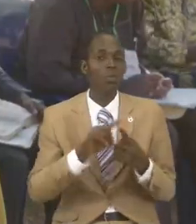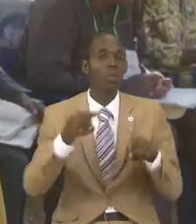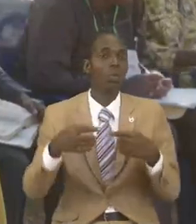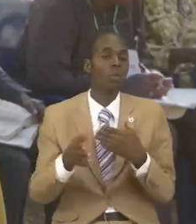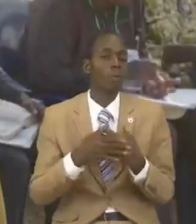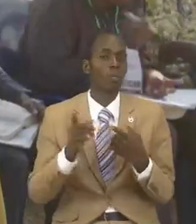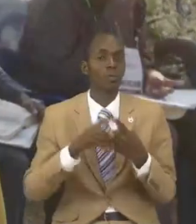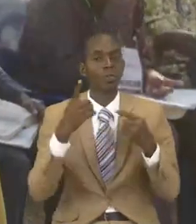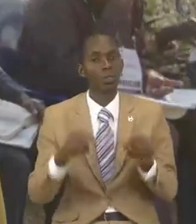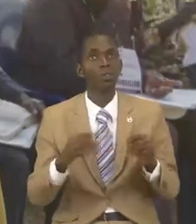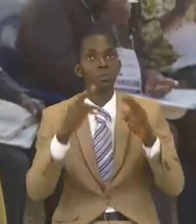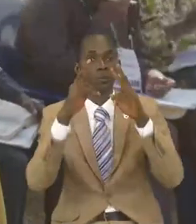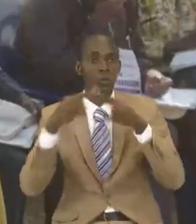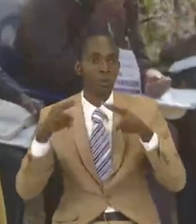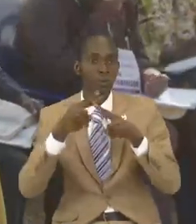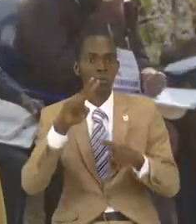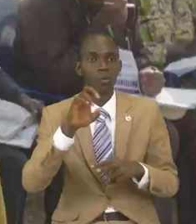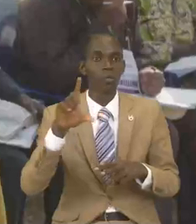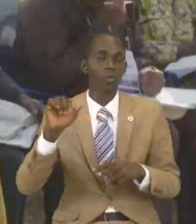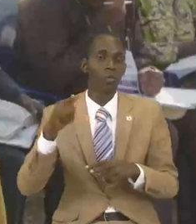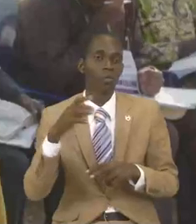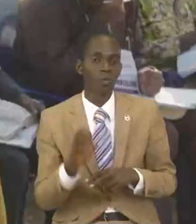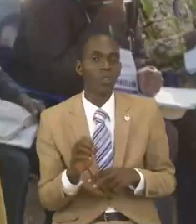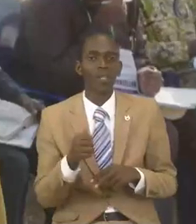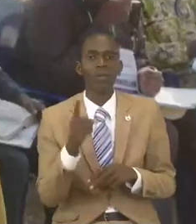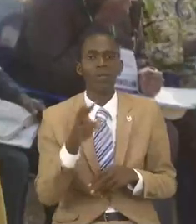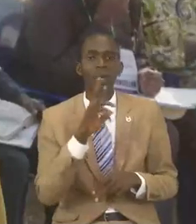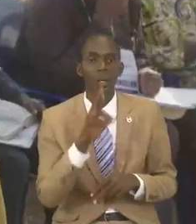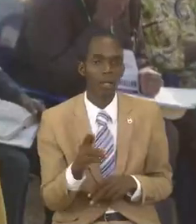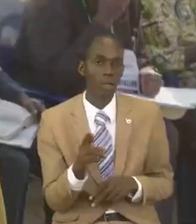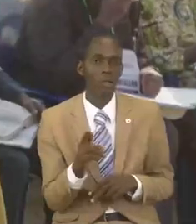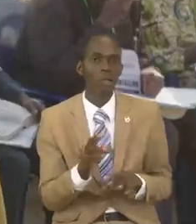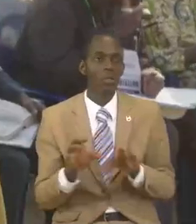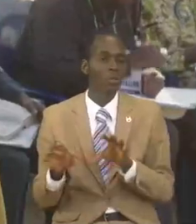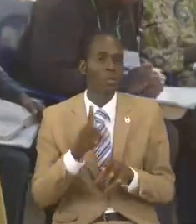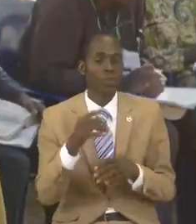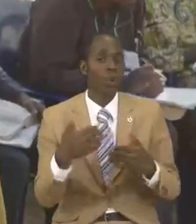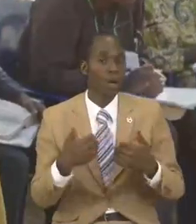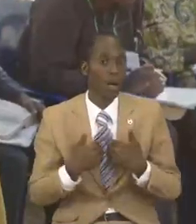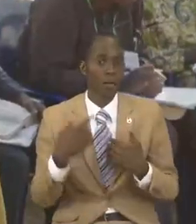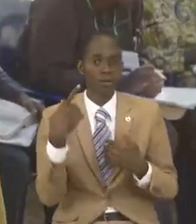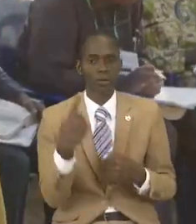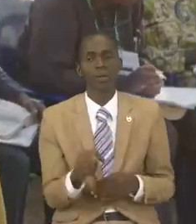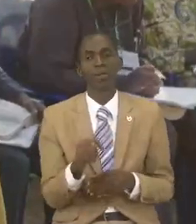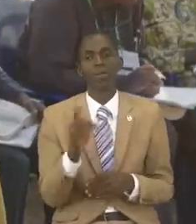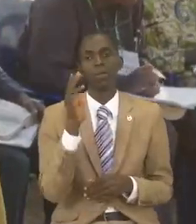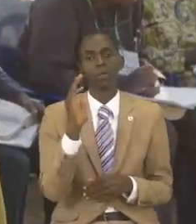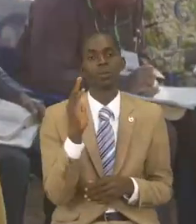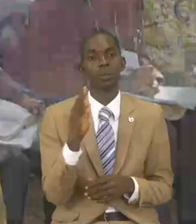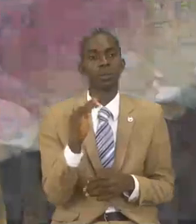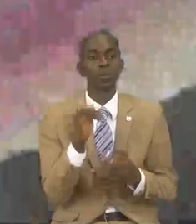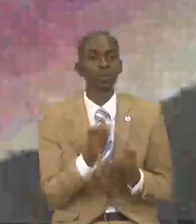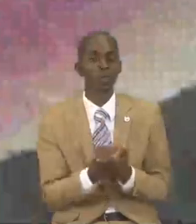au village, examine ta vie partout où tu es. Est-ce que tu as le témoignage?